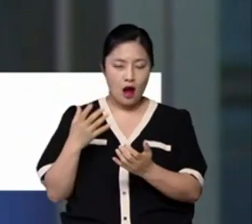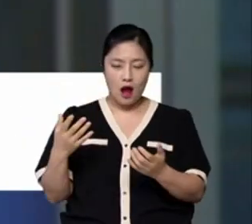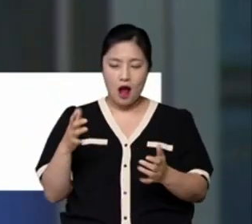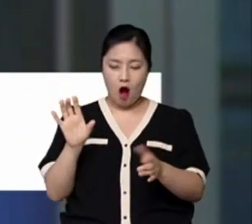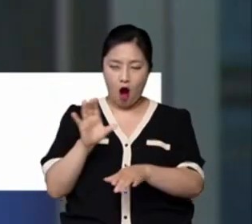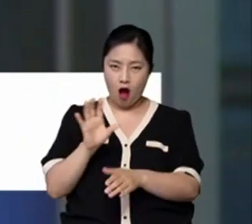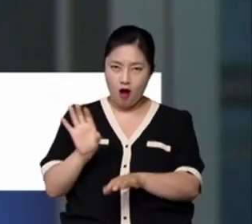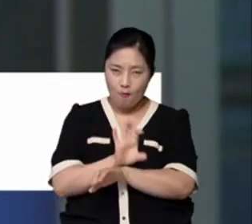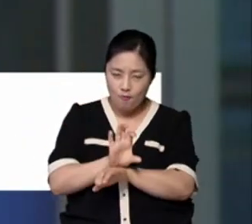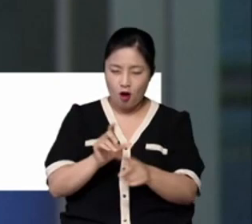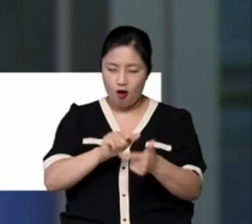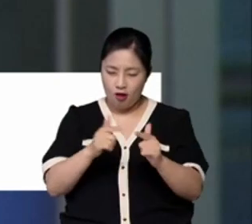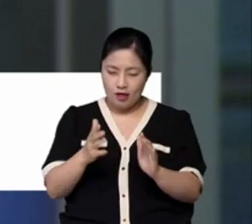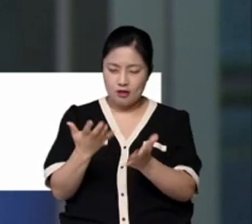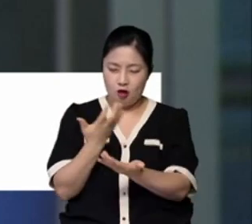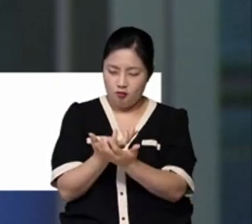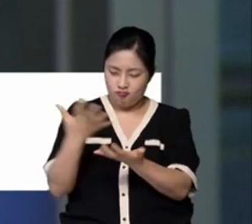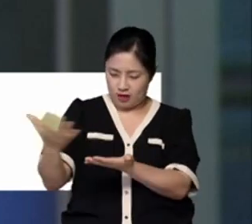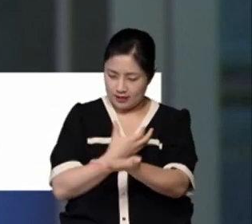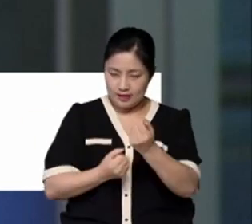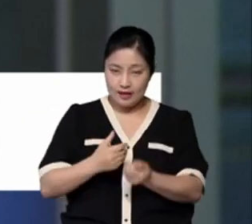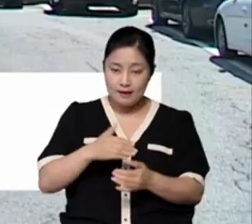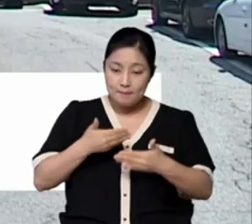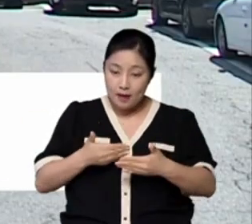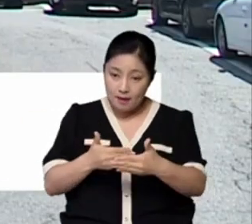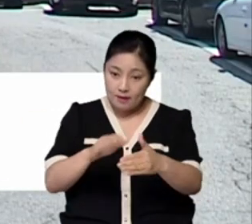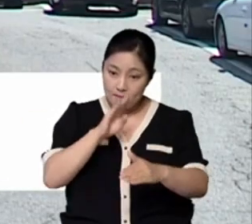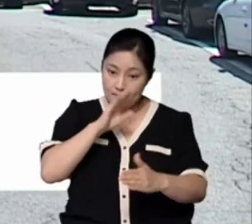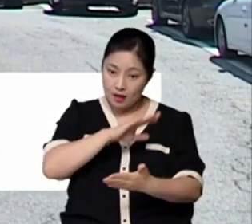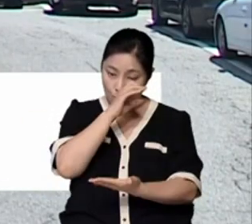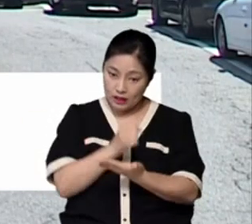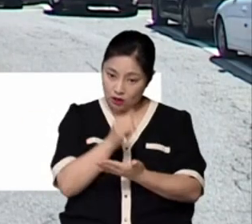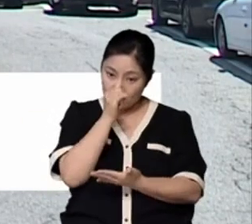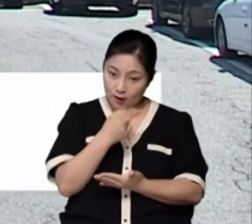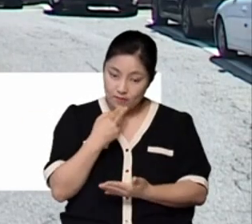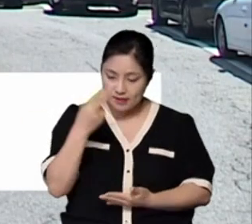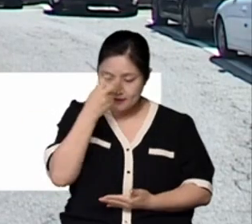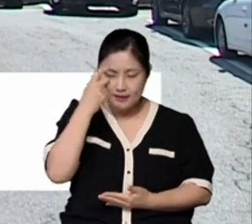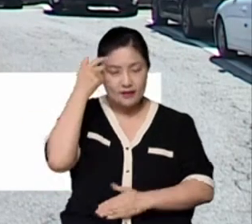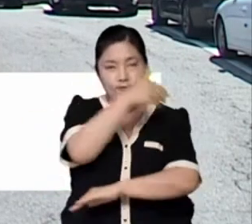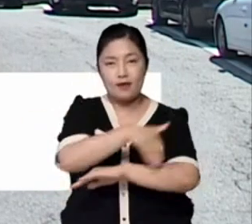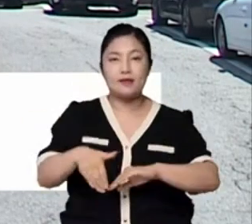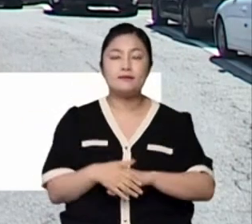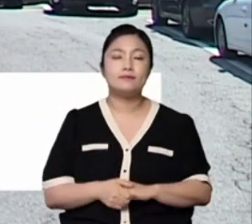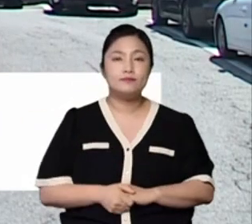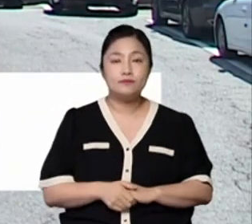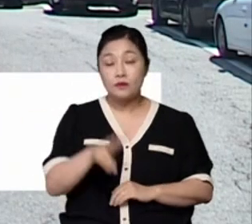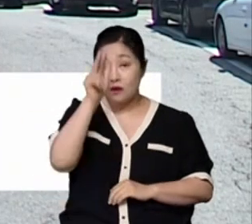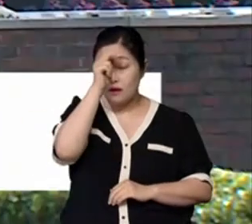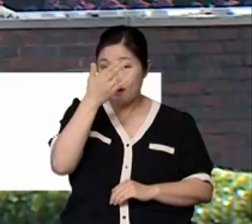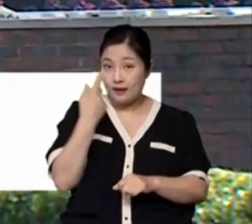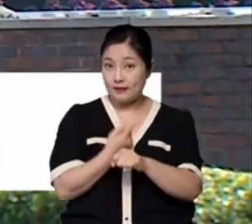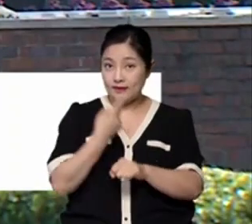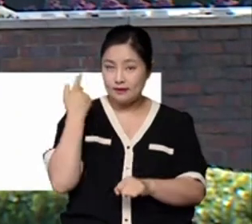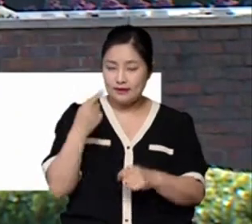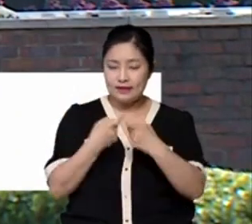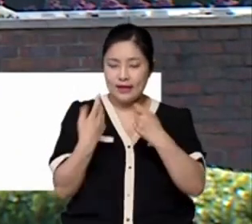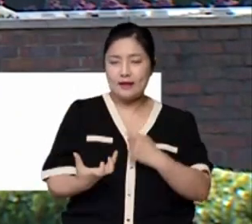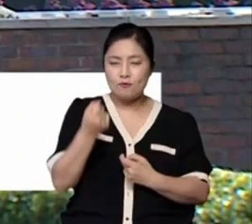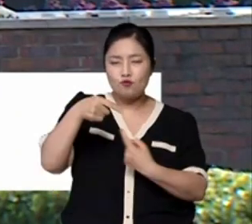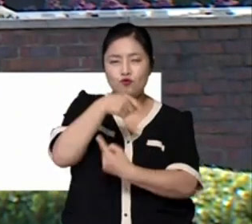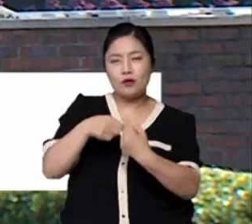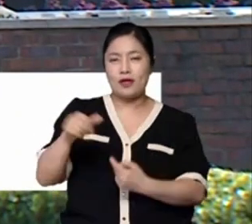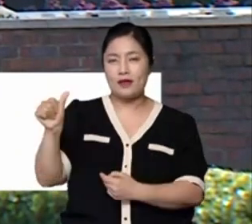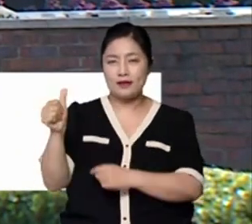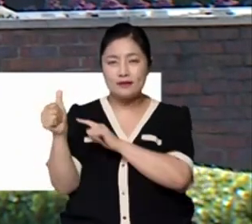업무용 컴퓨터 관련 서류 등을 확보해 매입 절차가 공정했는지 등을 살펴볼 계획입니다. 경찰은 지난해 사립유치원